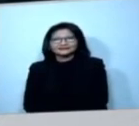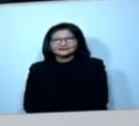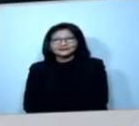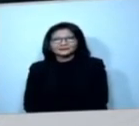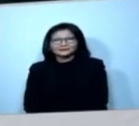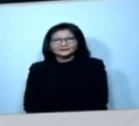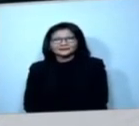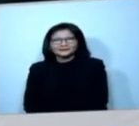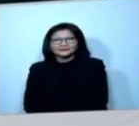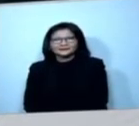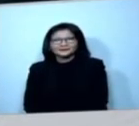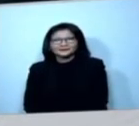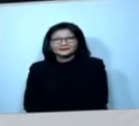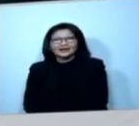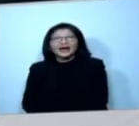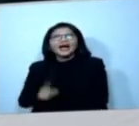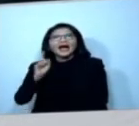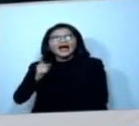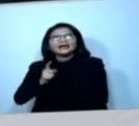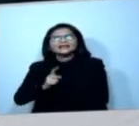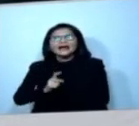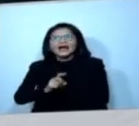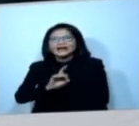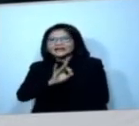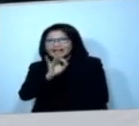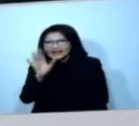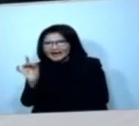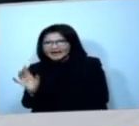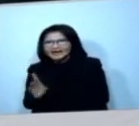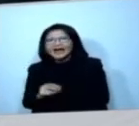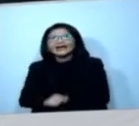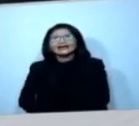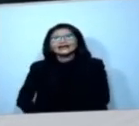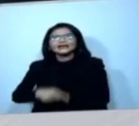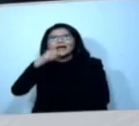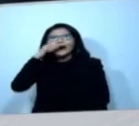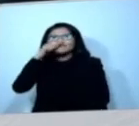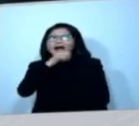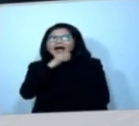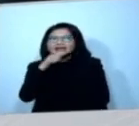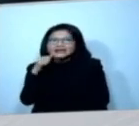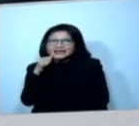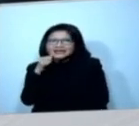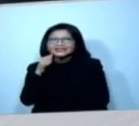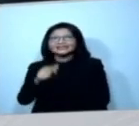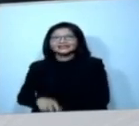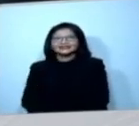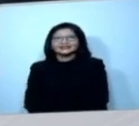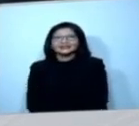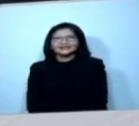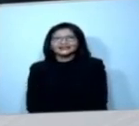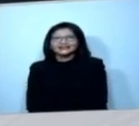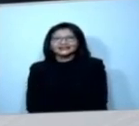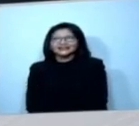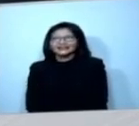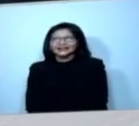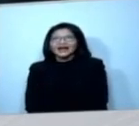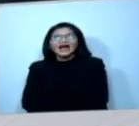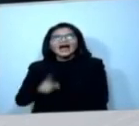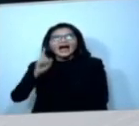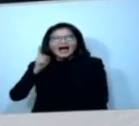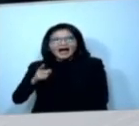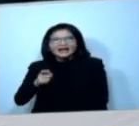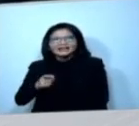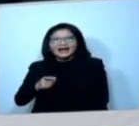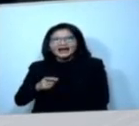santui karena seperti pernyataannya dalam debat capres perdana, dia tidak ambisius mengejar jabatan. Dia gak apa-apa jika pun tak mendapat apapun,